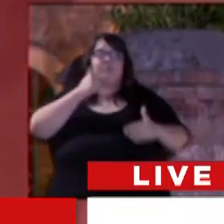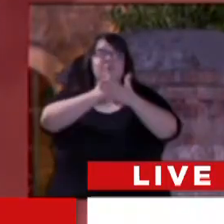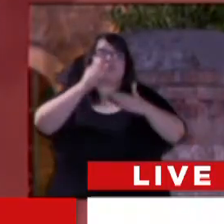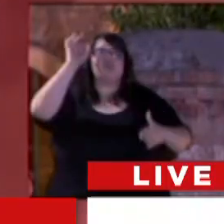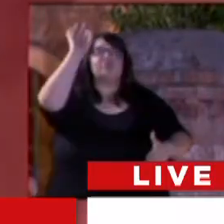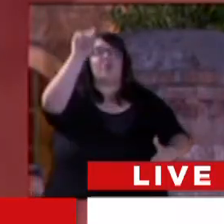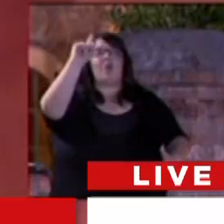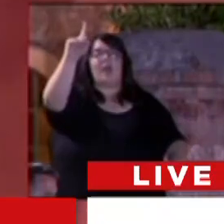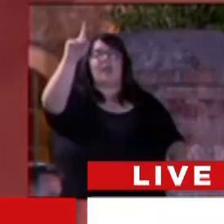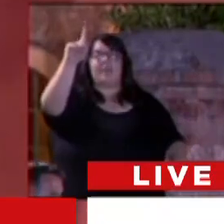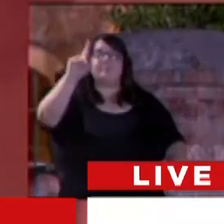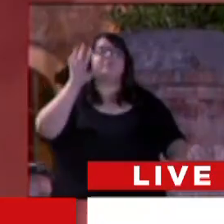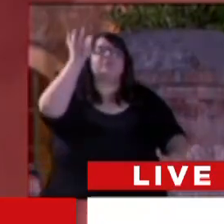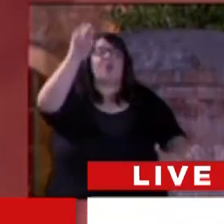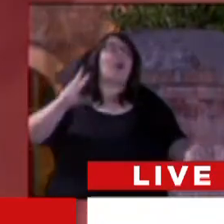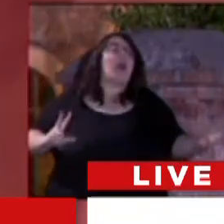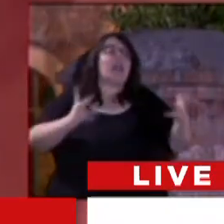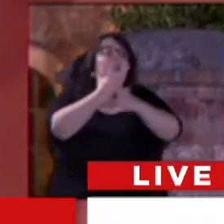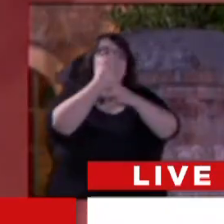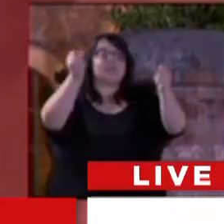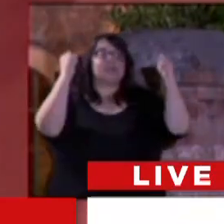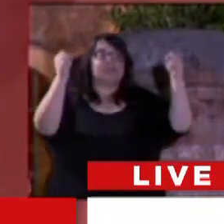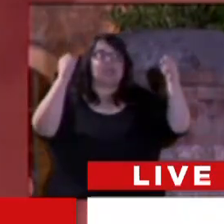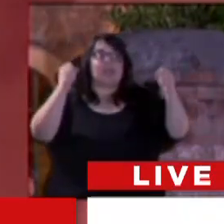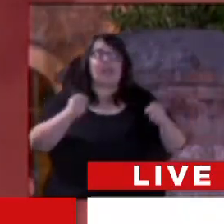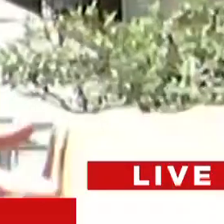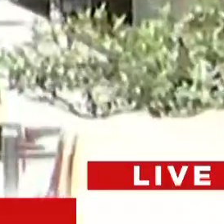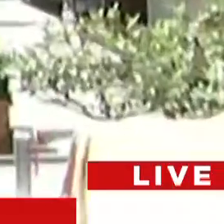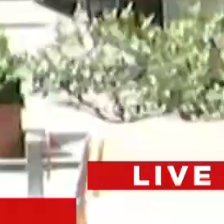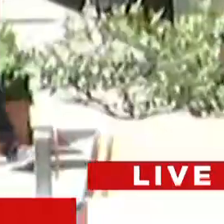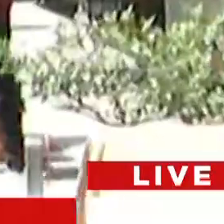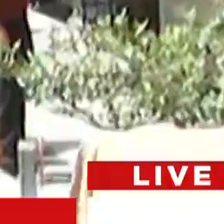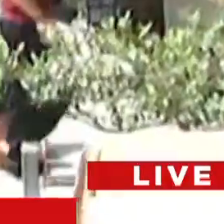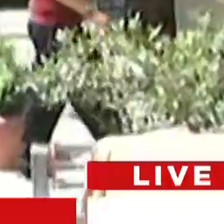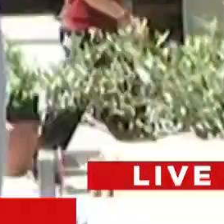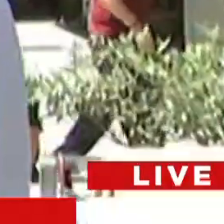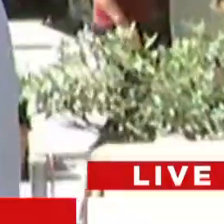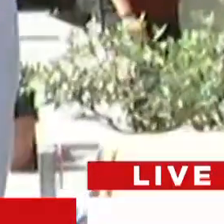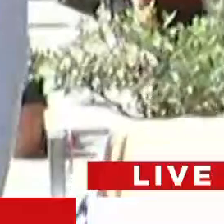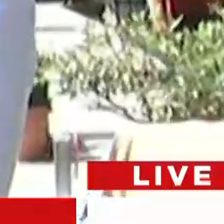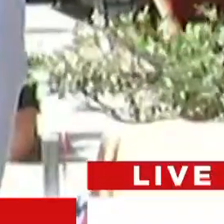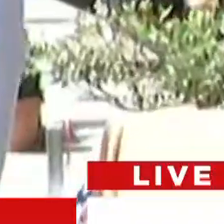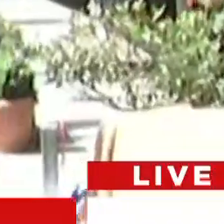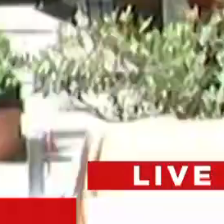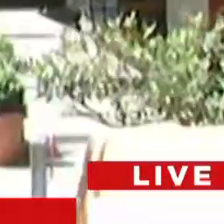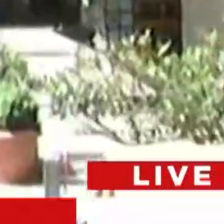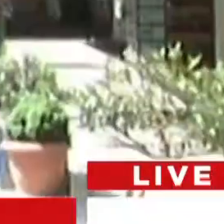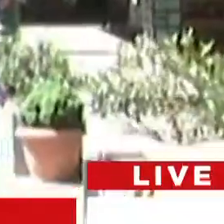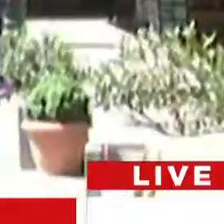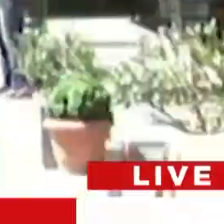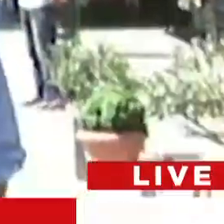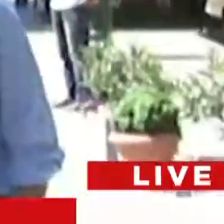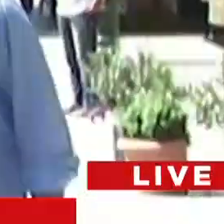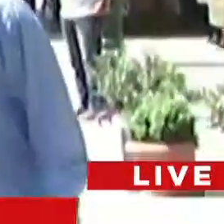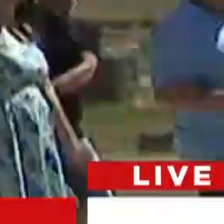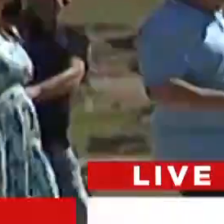στόχο. Ισχυρή ανάπτυξη για μια αυτοδύναμη Ελλάδα. Ο Κυριάκος Μητσοτάκης ξεναγήθηκε σήμερα το πρωί στην αρχαία